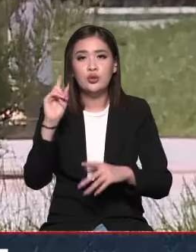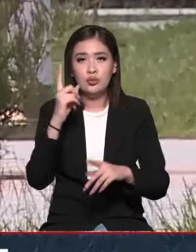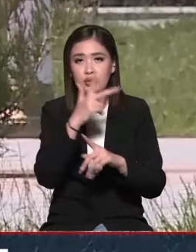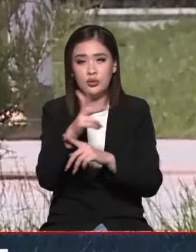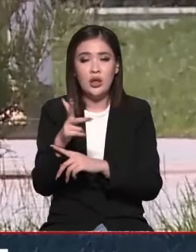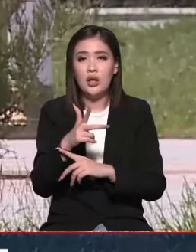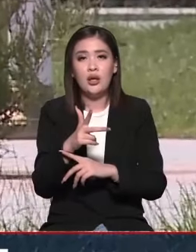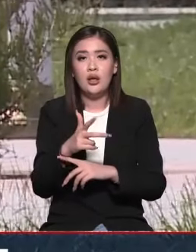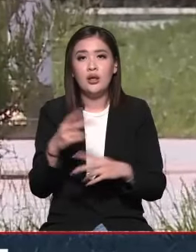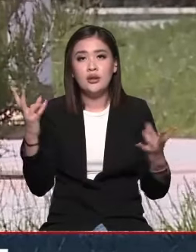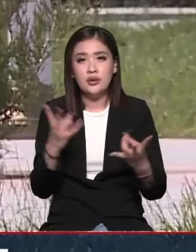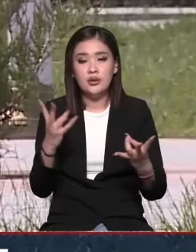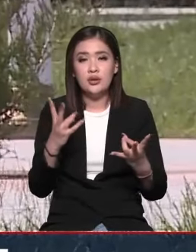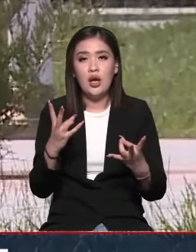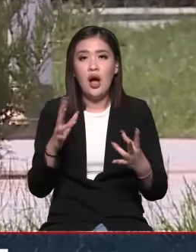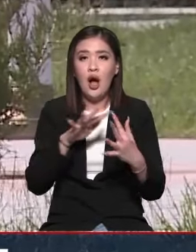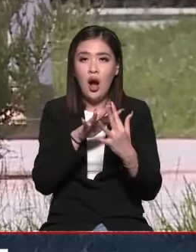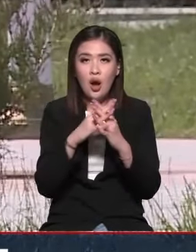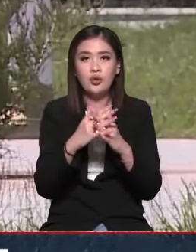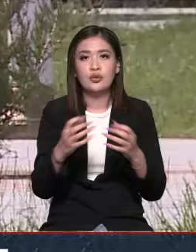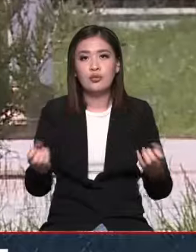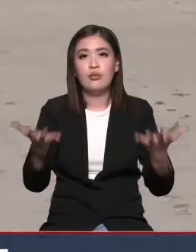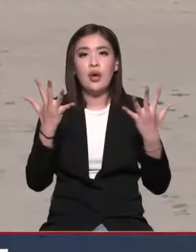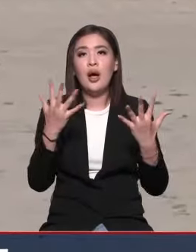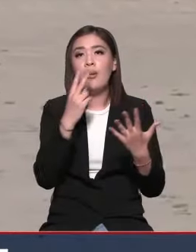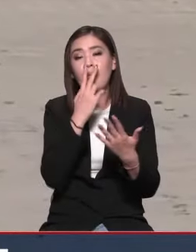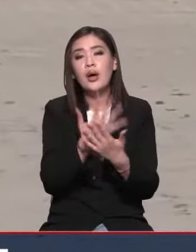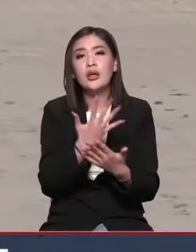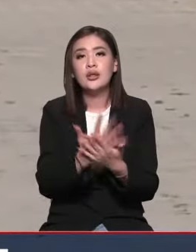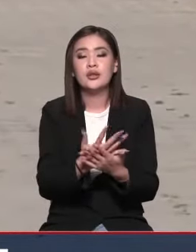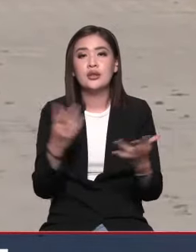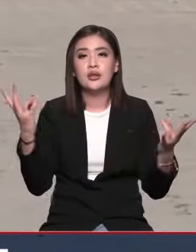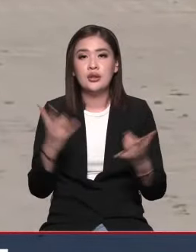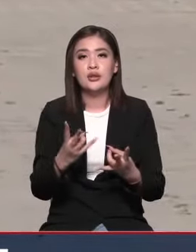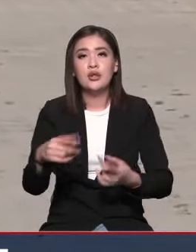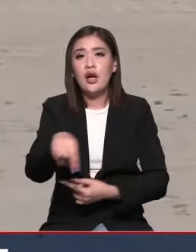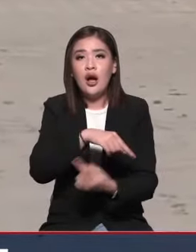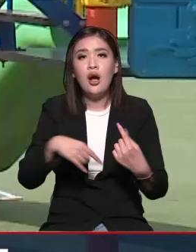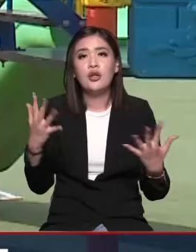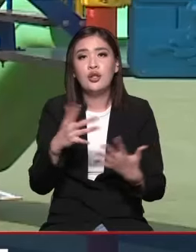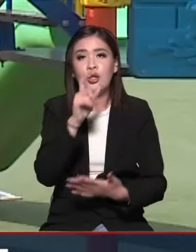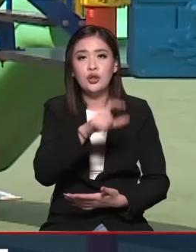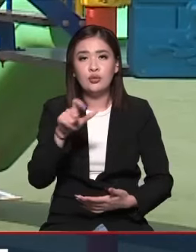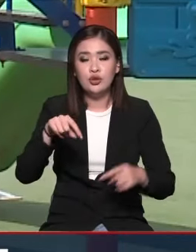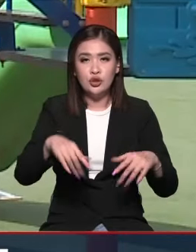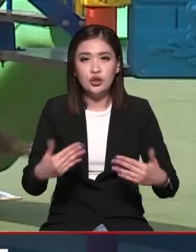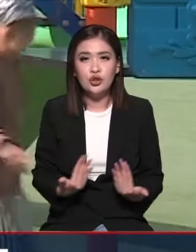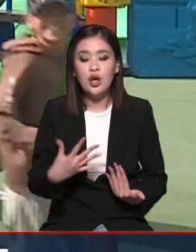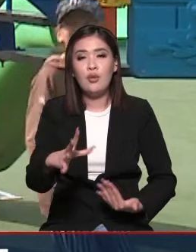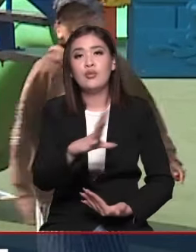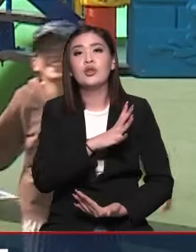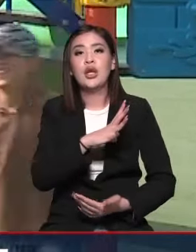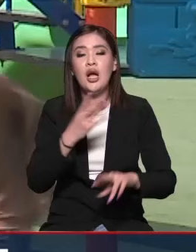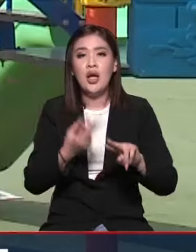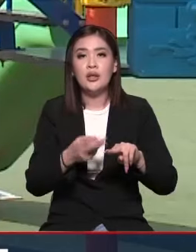қоймазлайды. Сосын ауылды жарқырат көрсетпеске не бір ауылдан шыққан кәсіпкерлер бар. Сол кісілерге де осындай бір мотивация болсын. Одан кейін